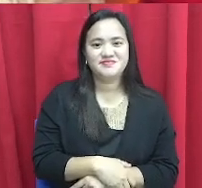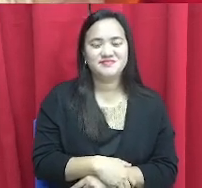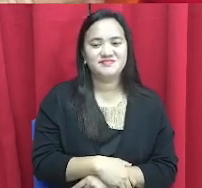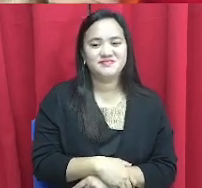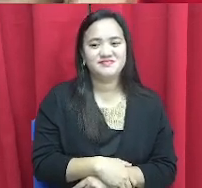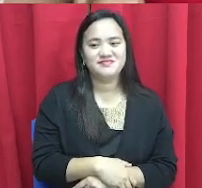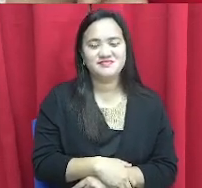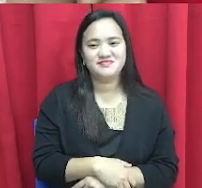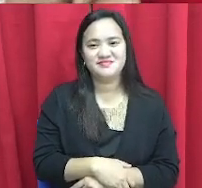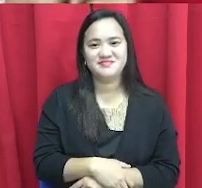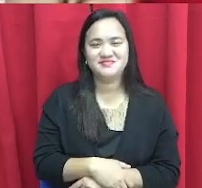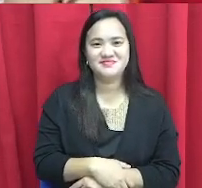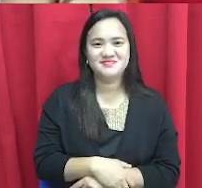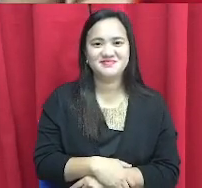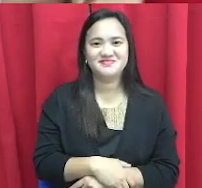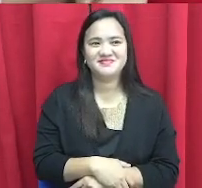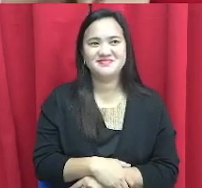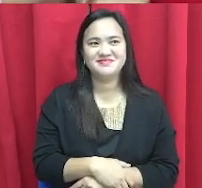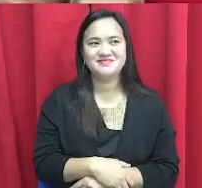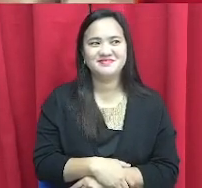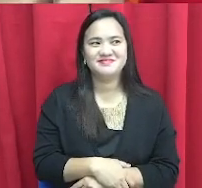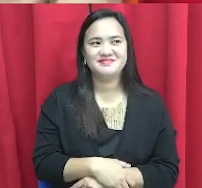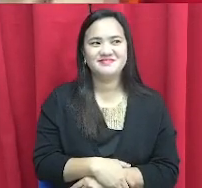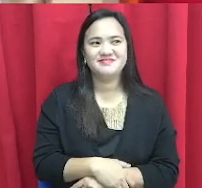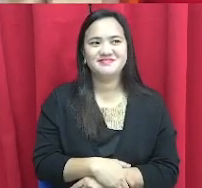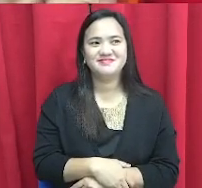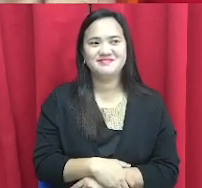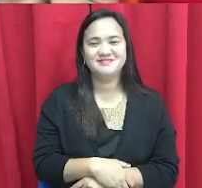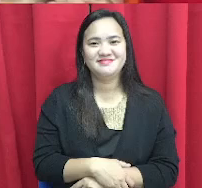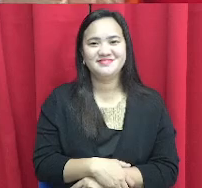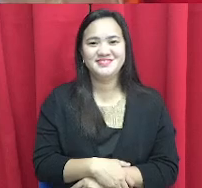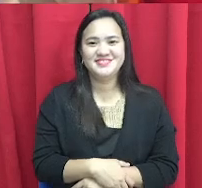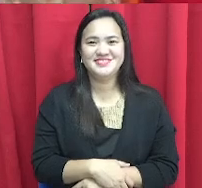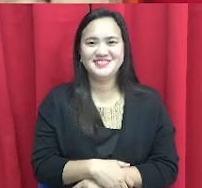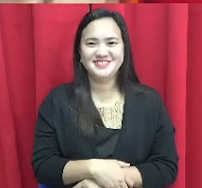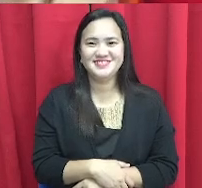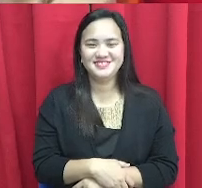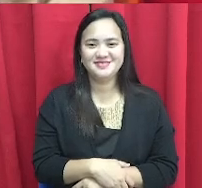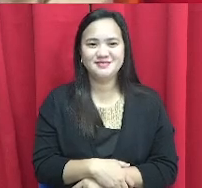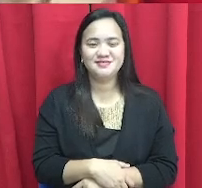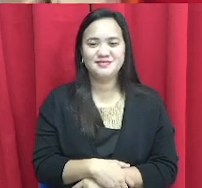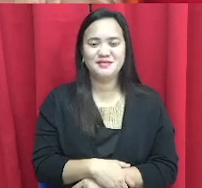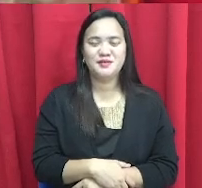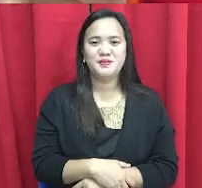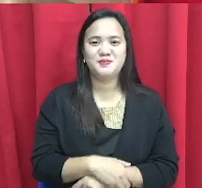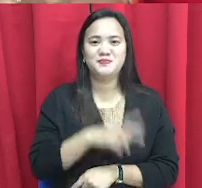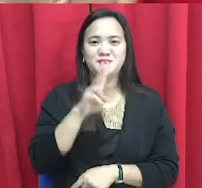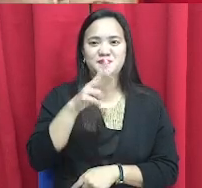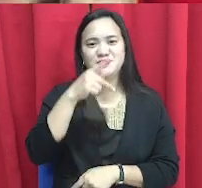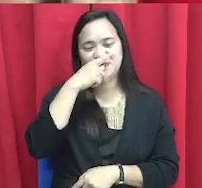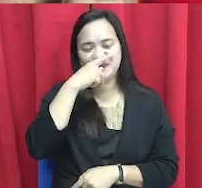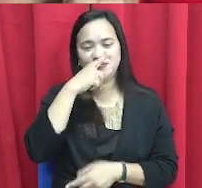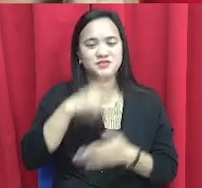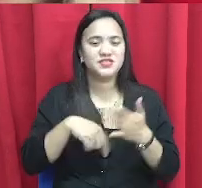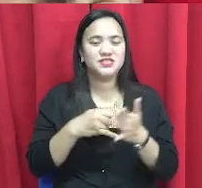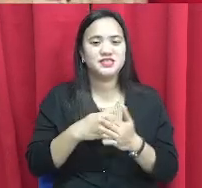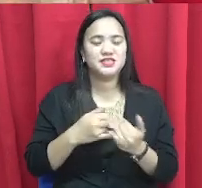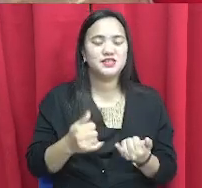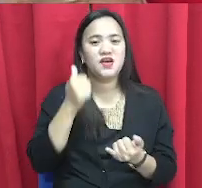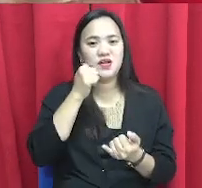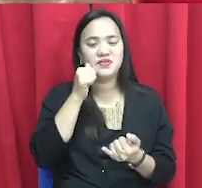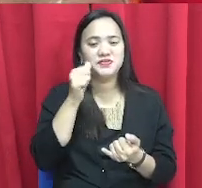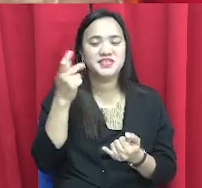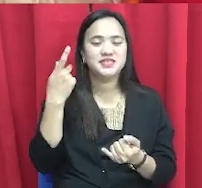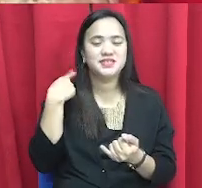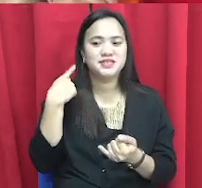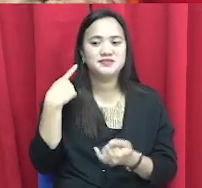babae yata yung pangalawa ko okay nakukutuban mo na kaya nga ah Kaya sabi ko Ganon pa man ay dapat nandoon pa rin